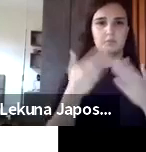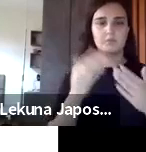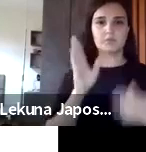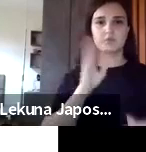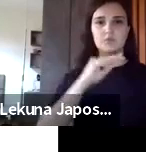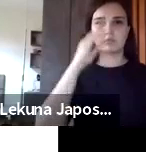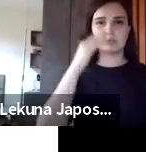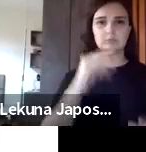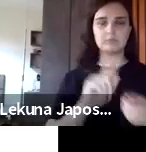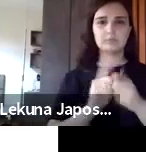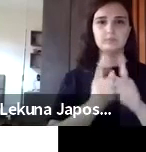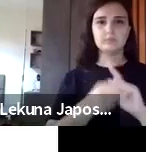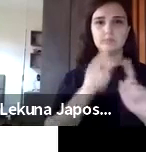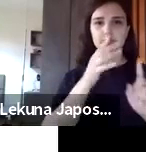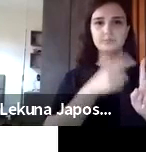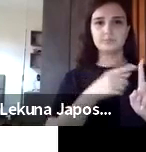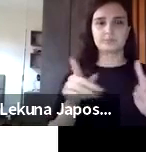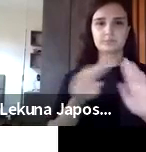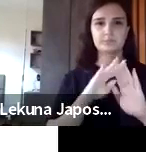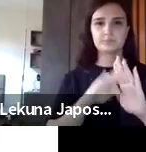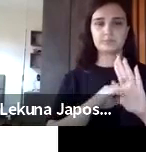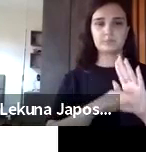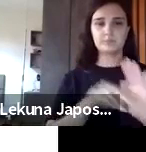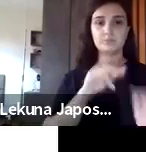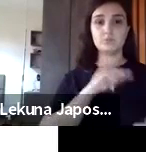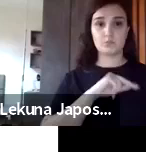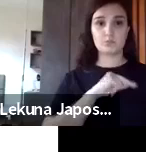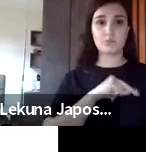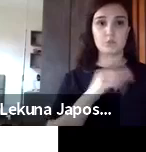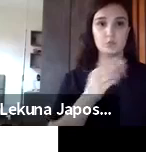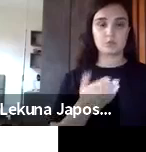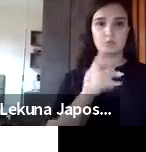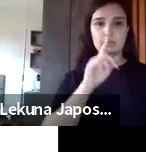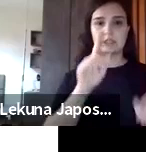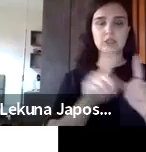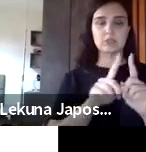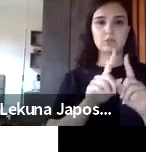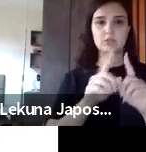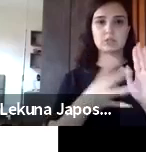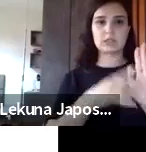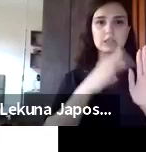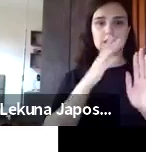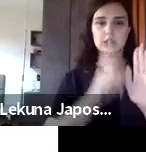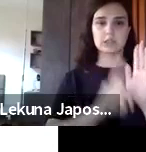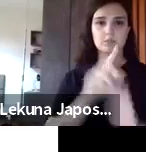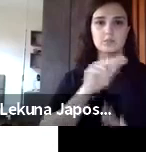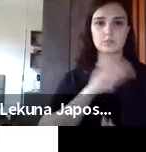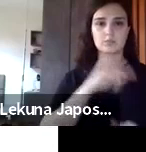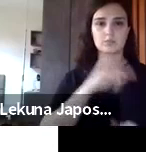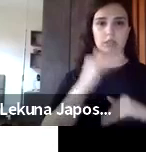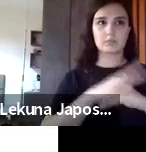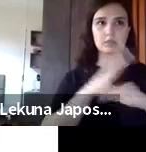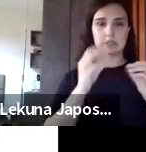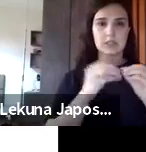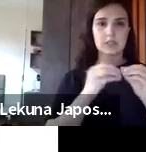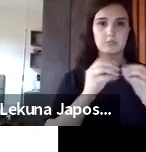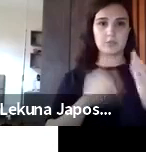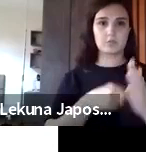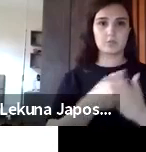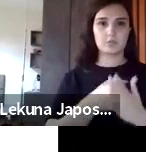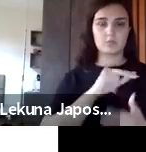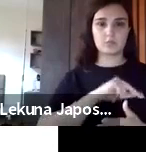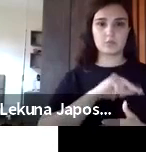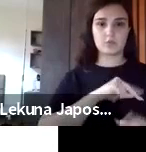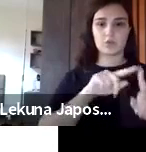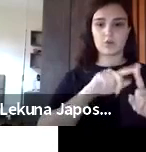და შეიცვალა დროის რეჟიმი მუშაობის მხრივ, ხო? თითქოს 9 საათზე იწყებს ადამიანი მუშაობას და ღამისაც საათამდე მუშაობს, ანუ